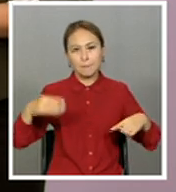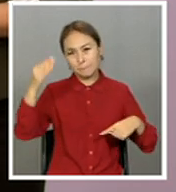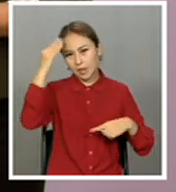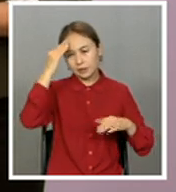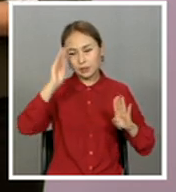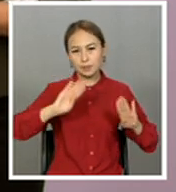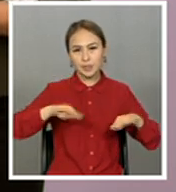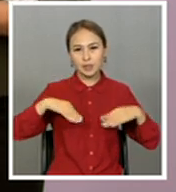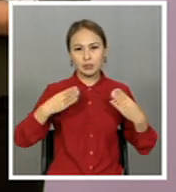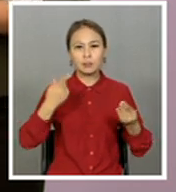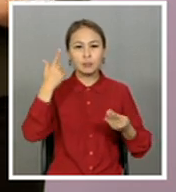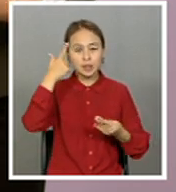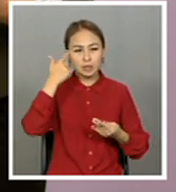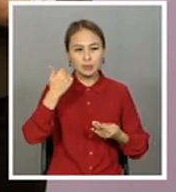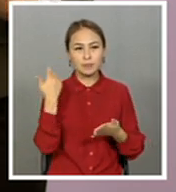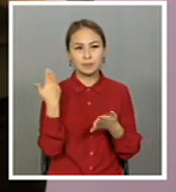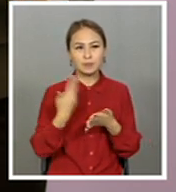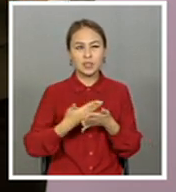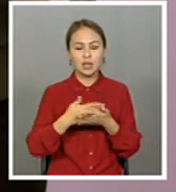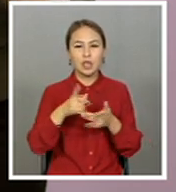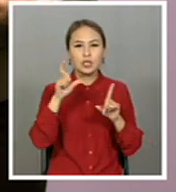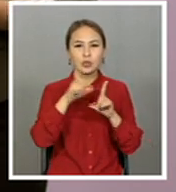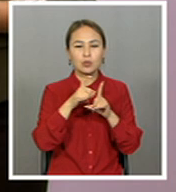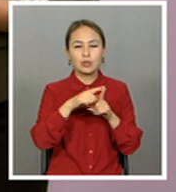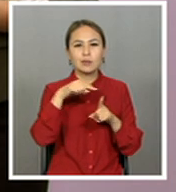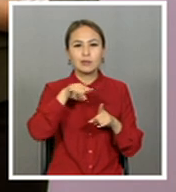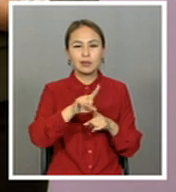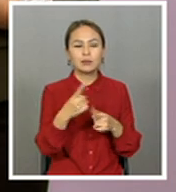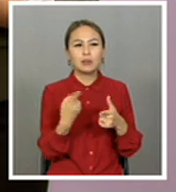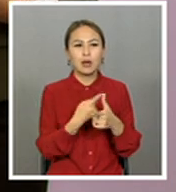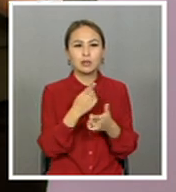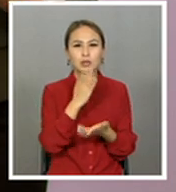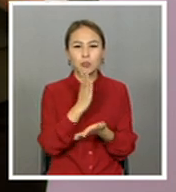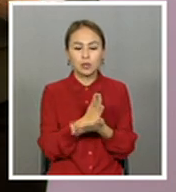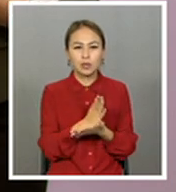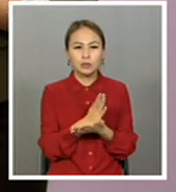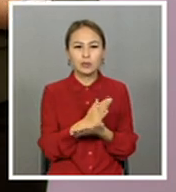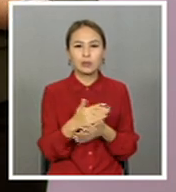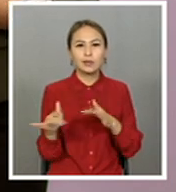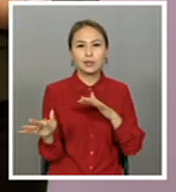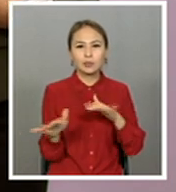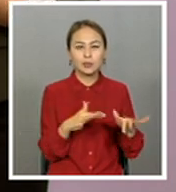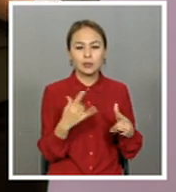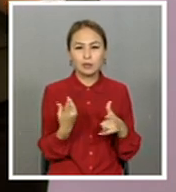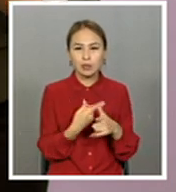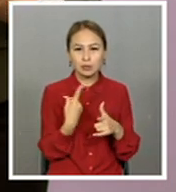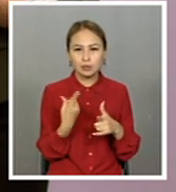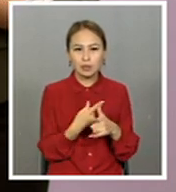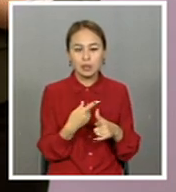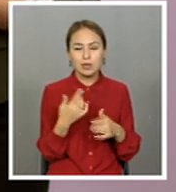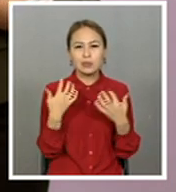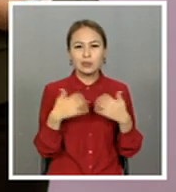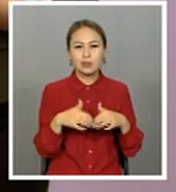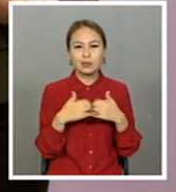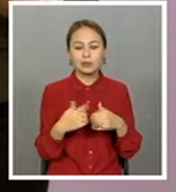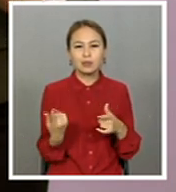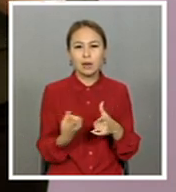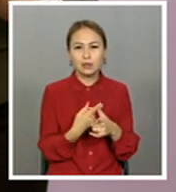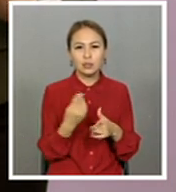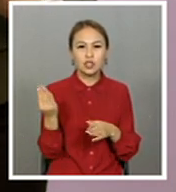білеміз. Мысалға, сөз заттың аты болады, қимылдың аты, санның аты